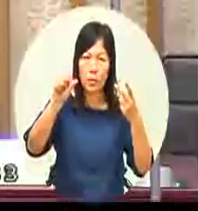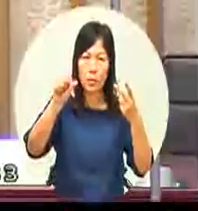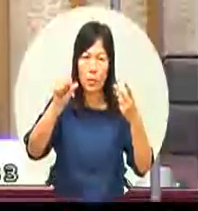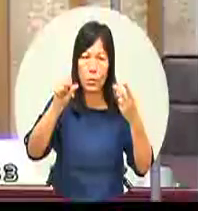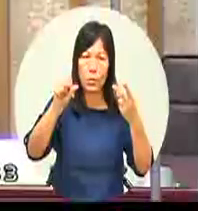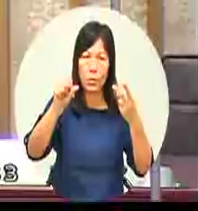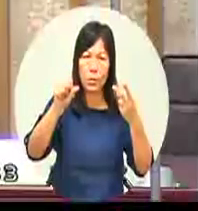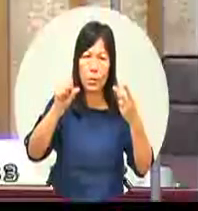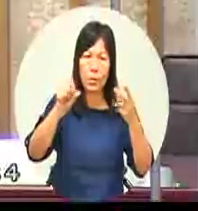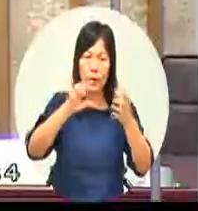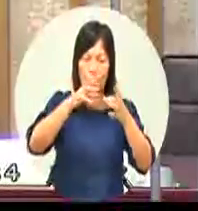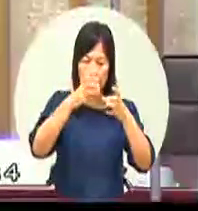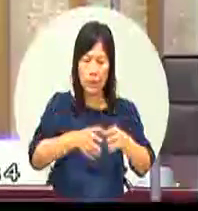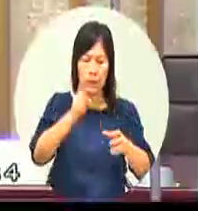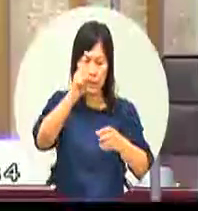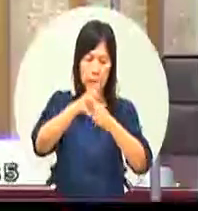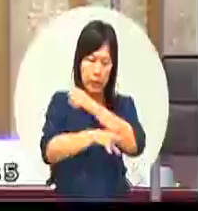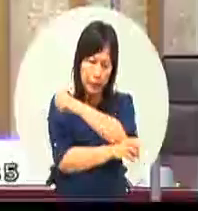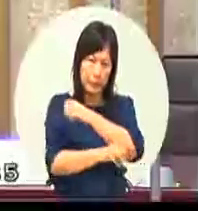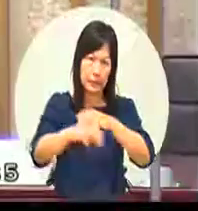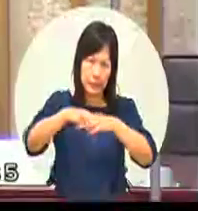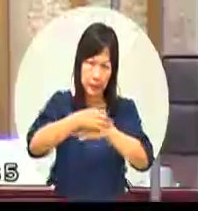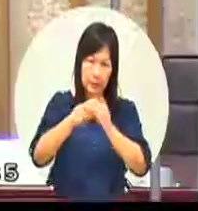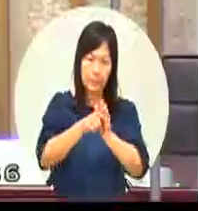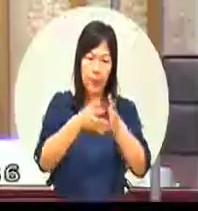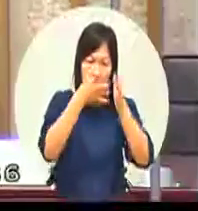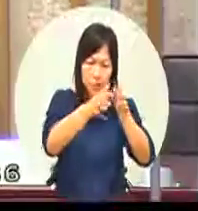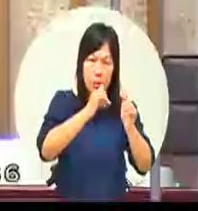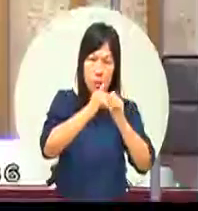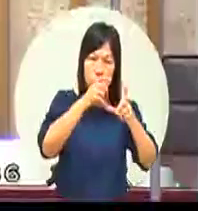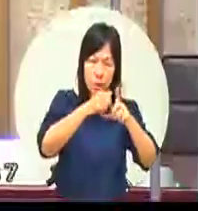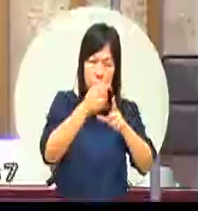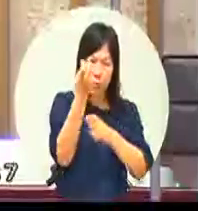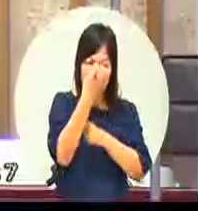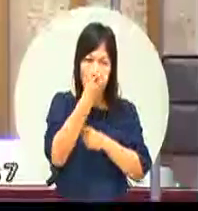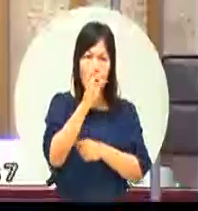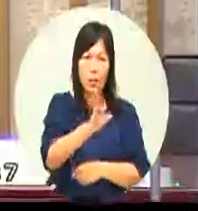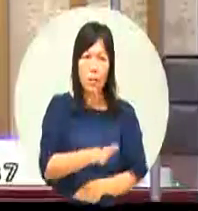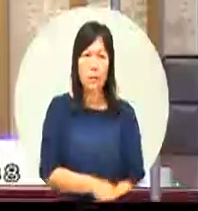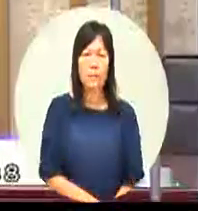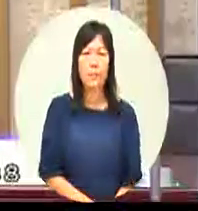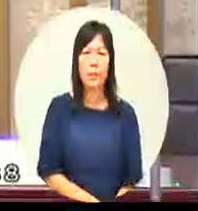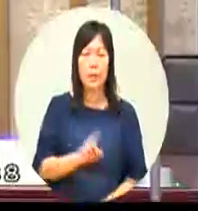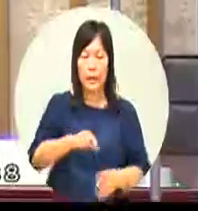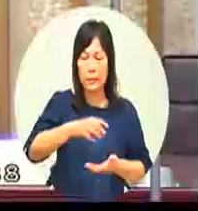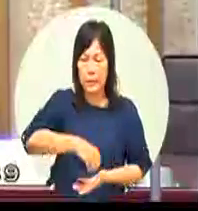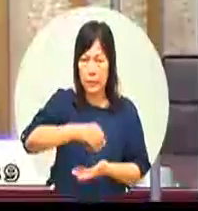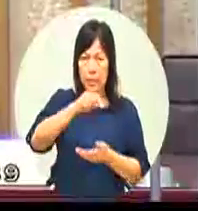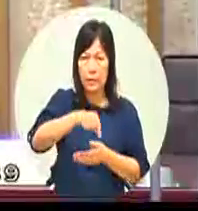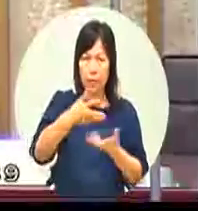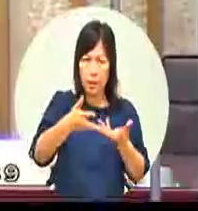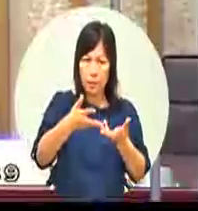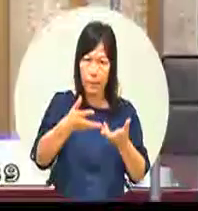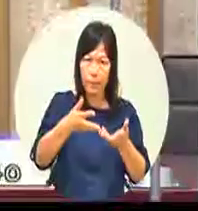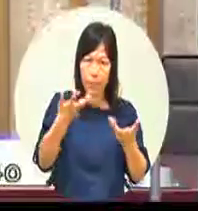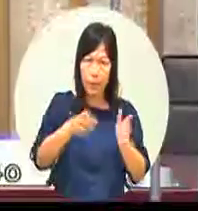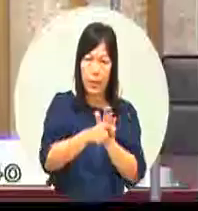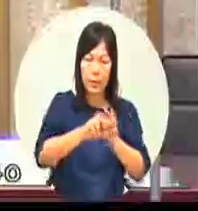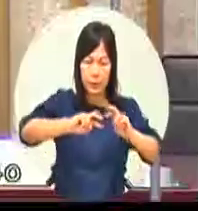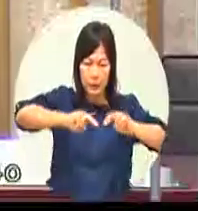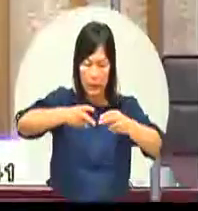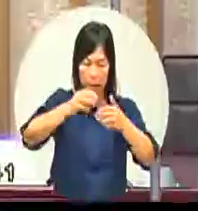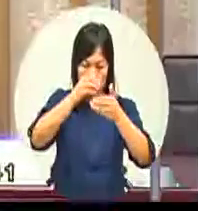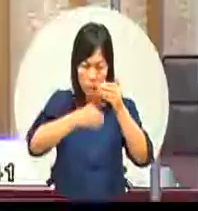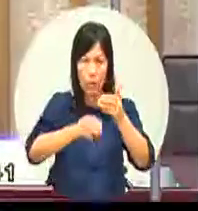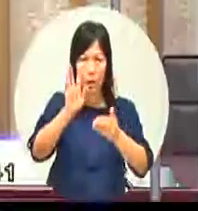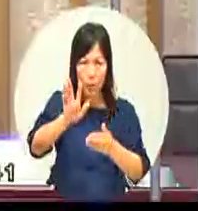成立一个基金，啊来做即个五甲社区的管理。啊，即个提出这诶部分是，这是修正的条